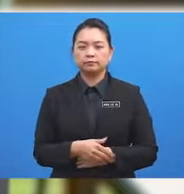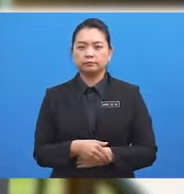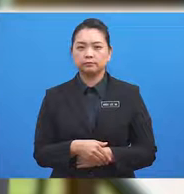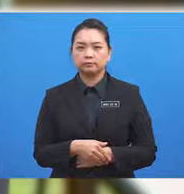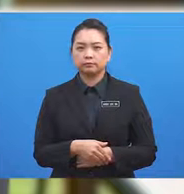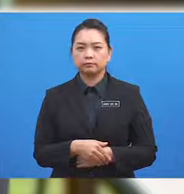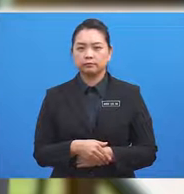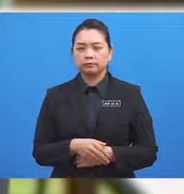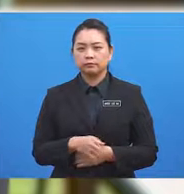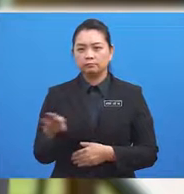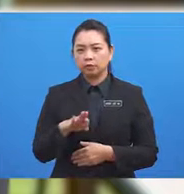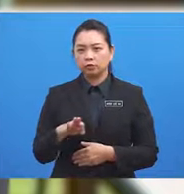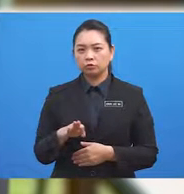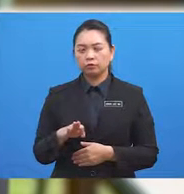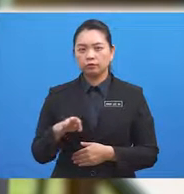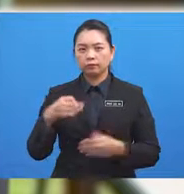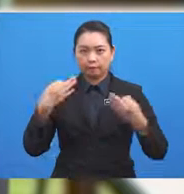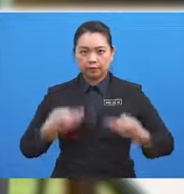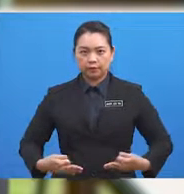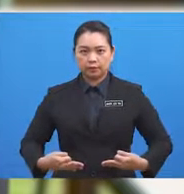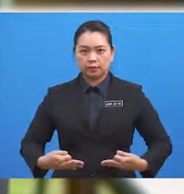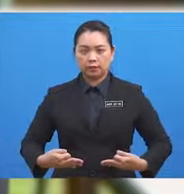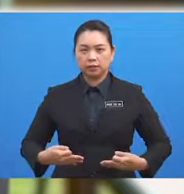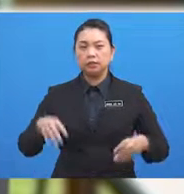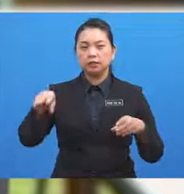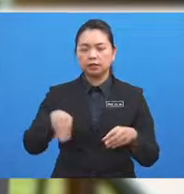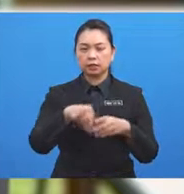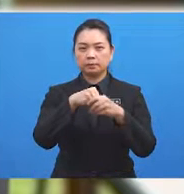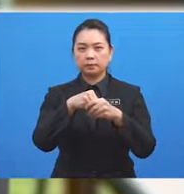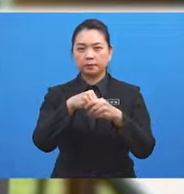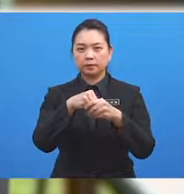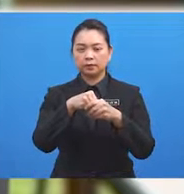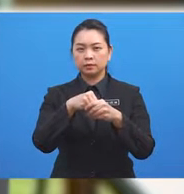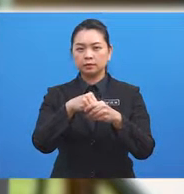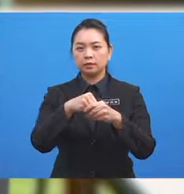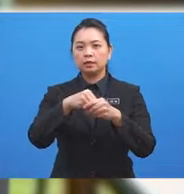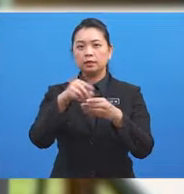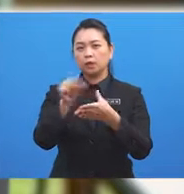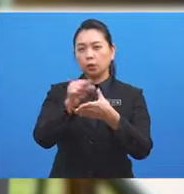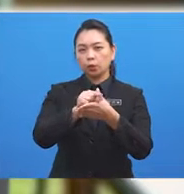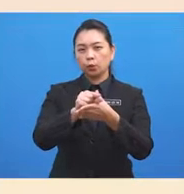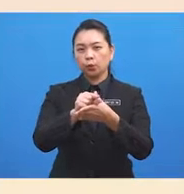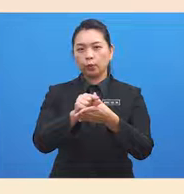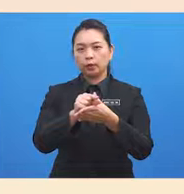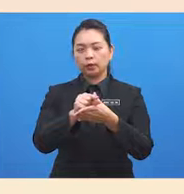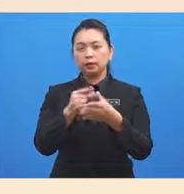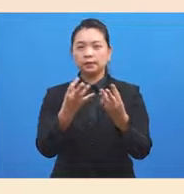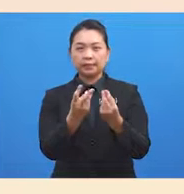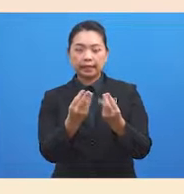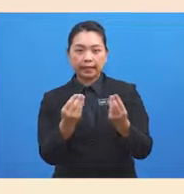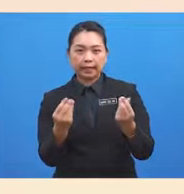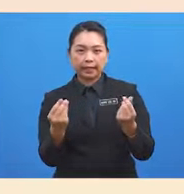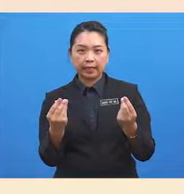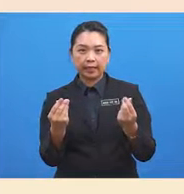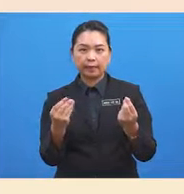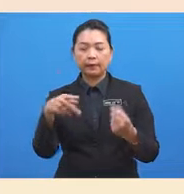Faktor fizikal melibatkan pengaruh bentuk muka bumi di Malaysia seperti tanah pamah,